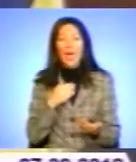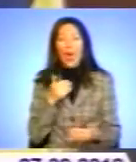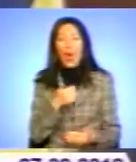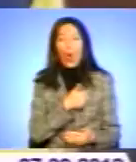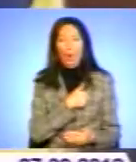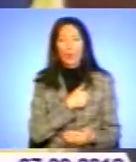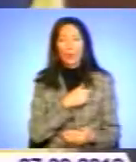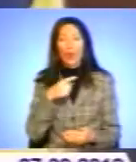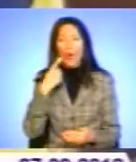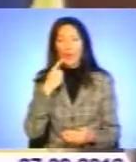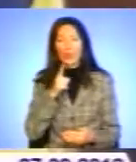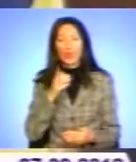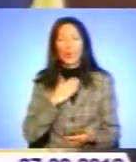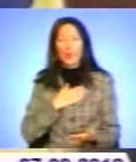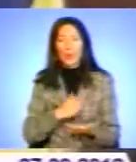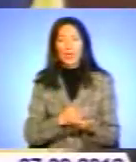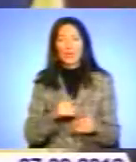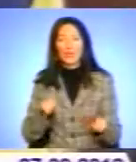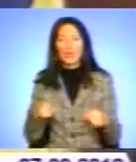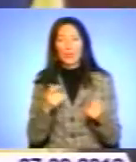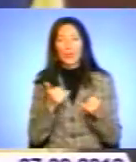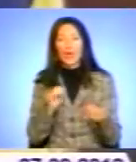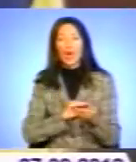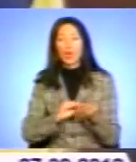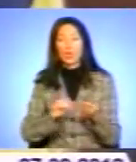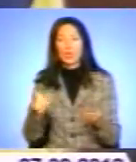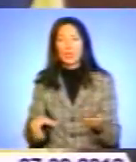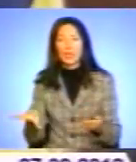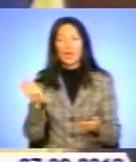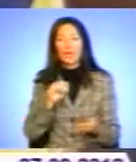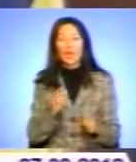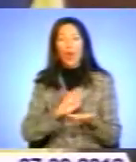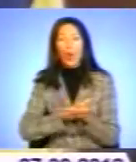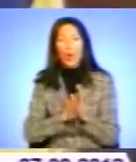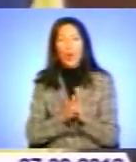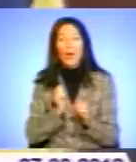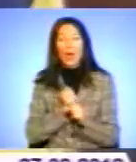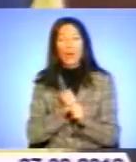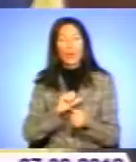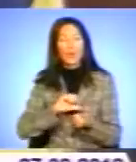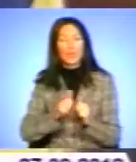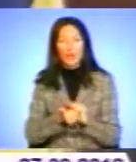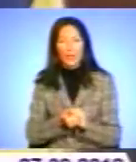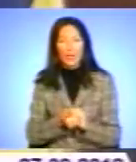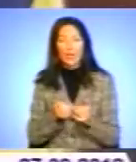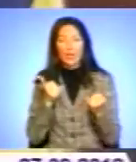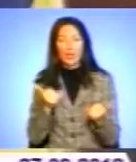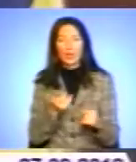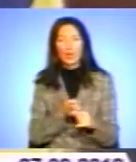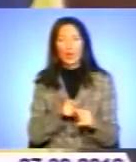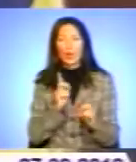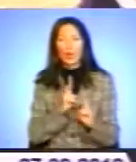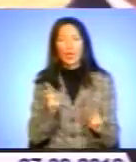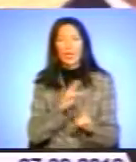якщо ми говоримо, що ми створюємо для журналістів, для ЗМІ всі умови, а робимо навпаки, цього ніхто не